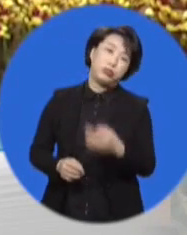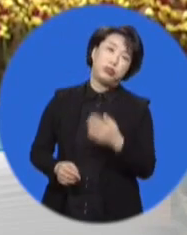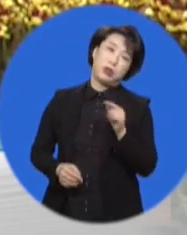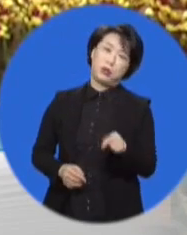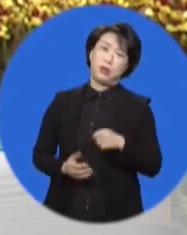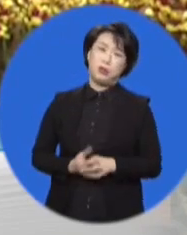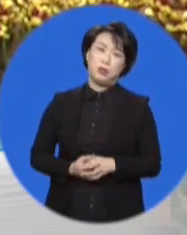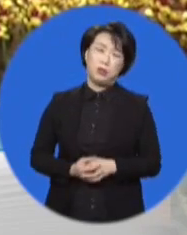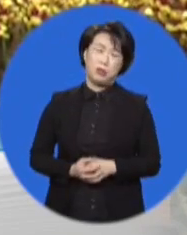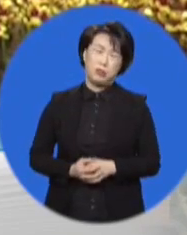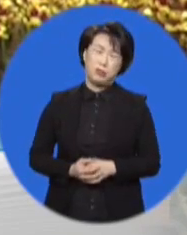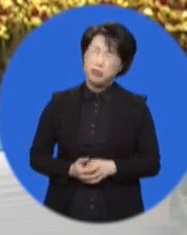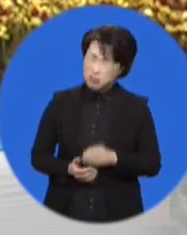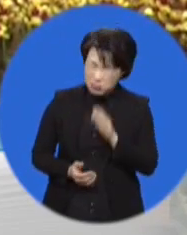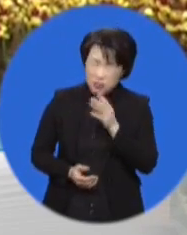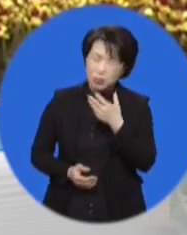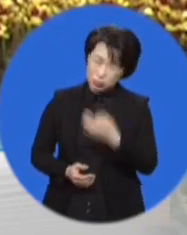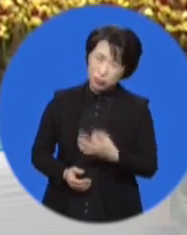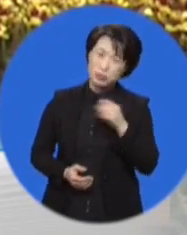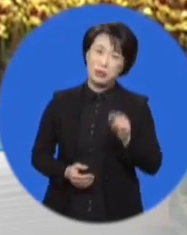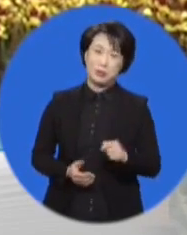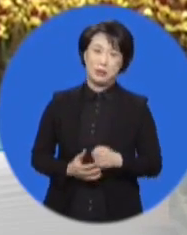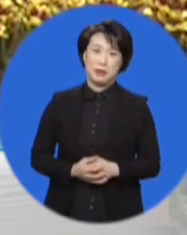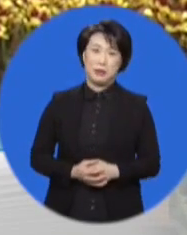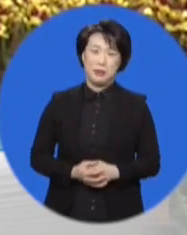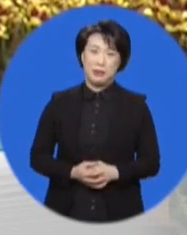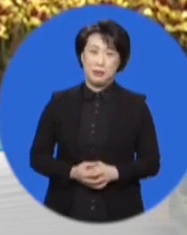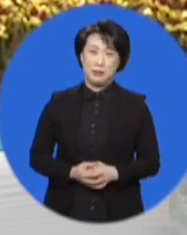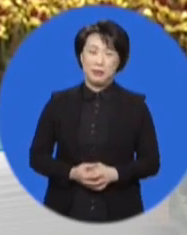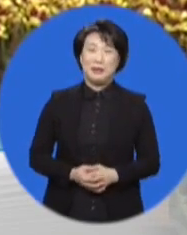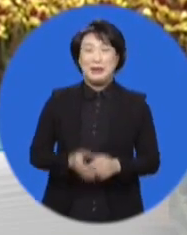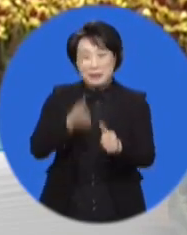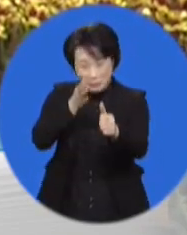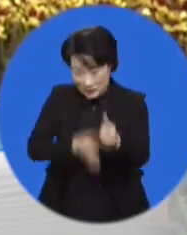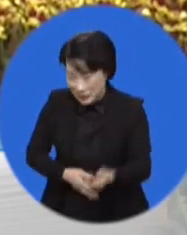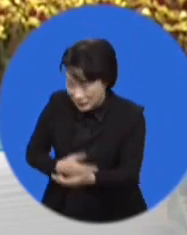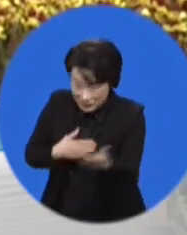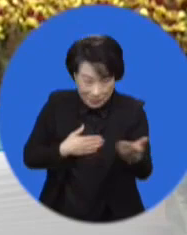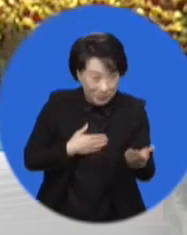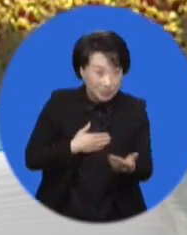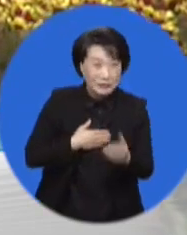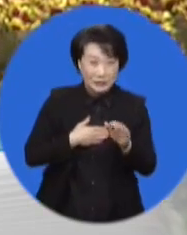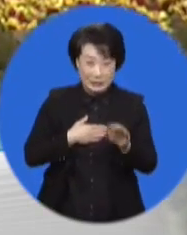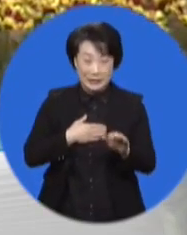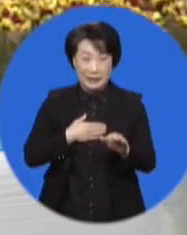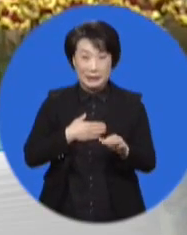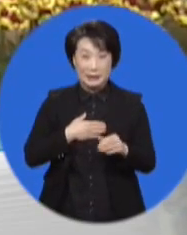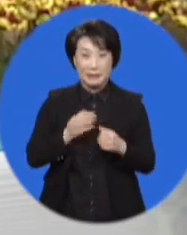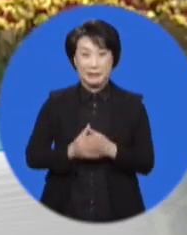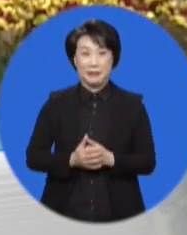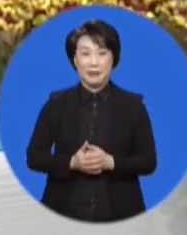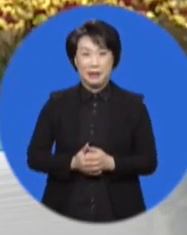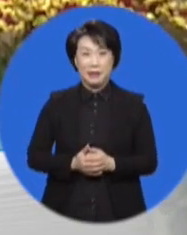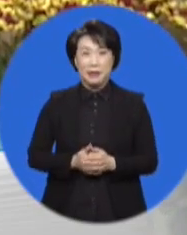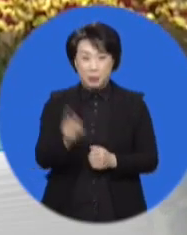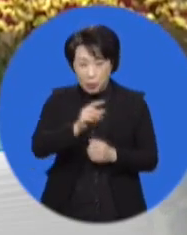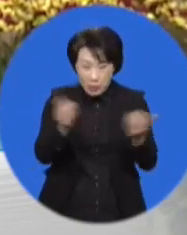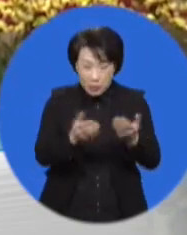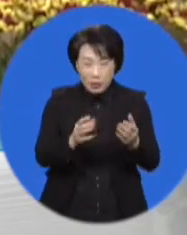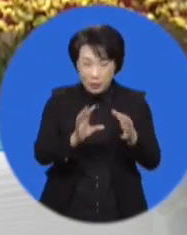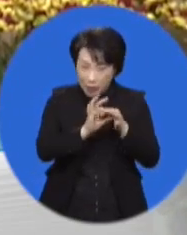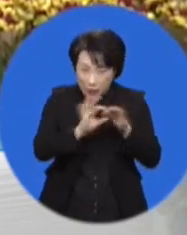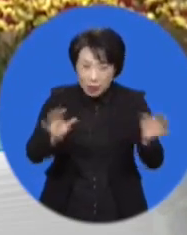사람이요. 참으로 불행한 사람입니다. 간절히 비웃고 나옵난 여러분들이 무슨 일이